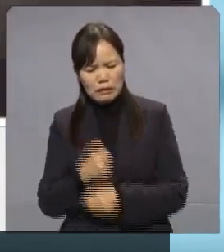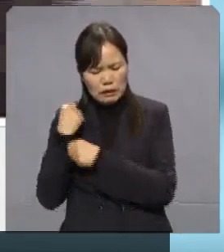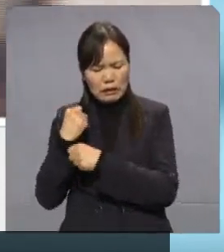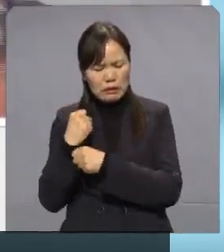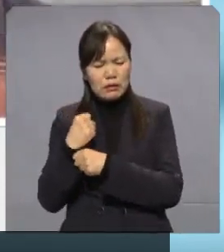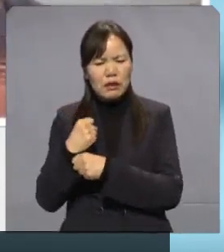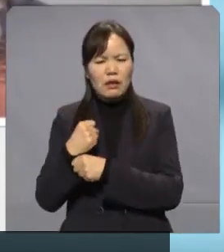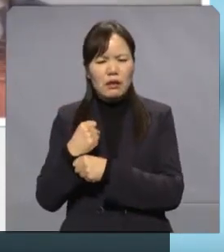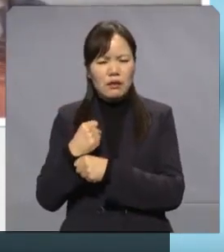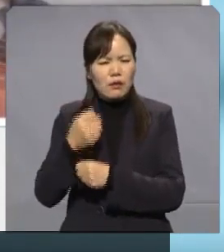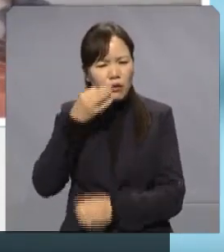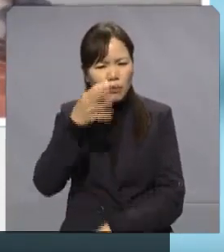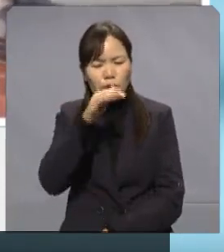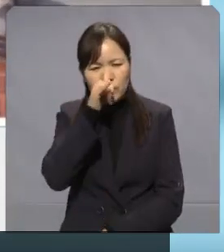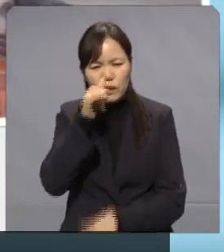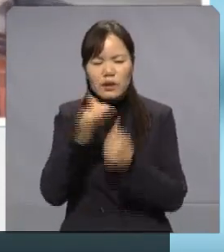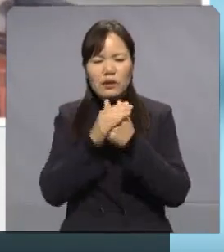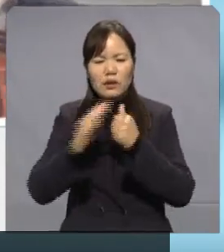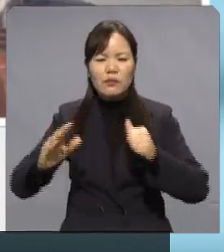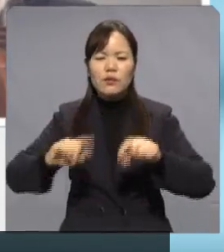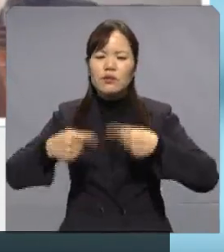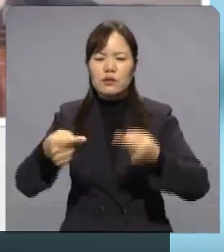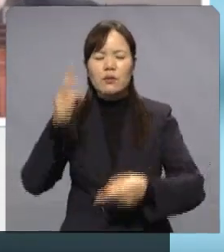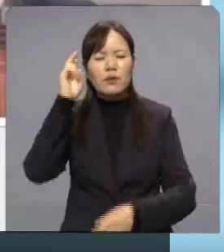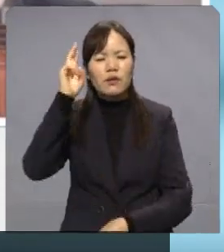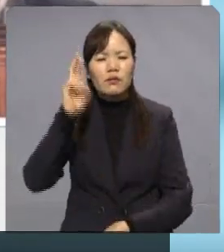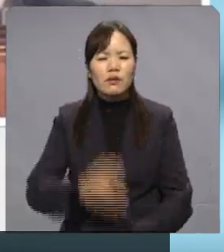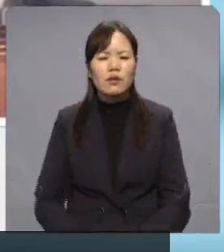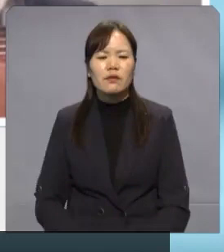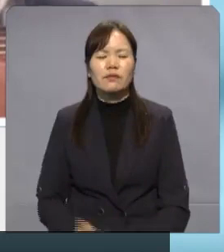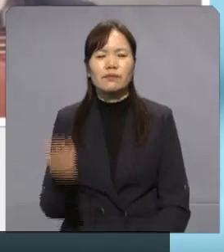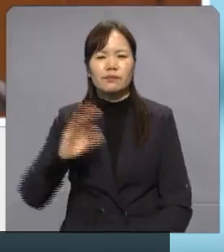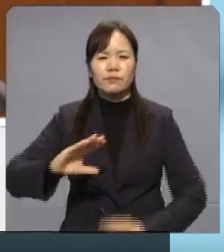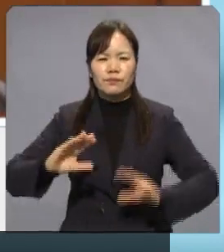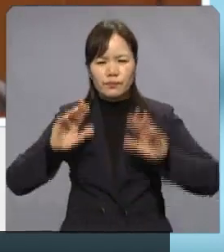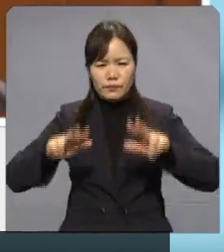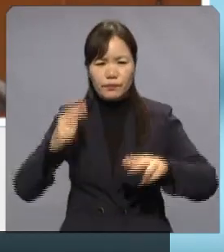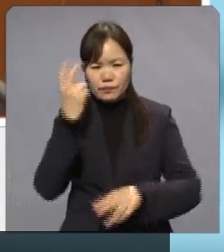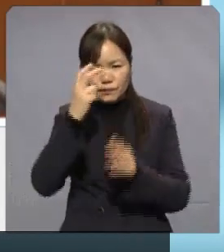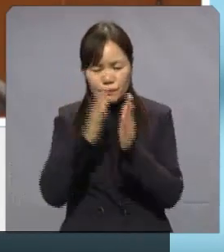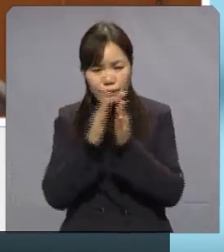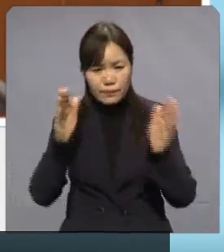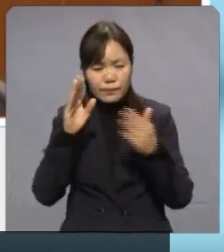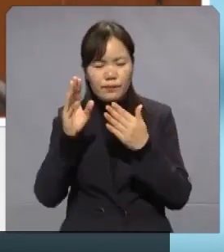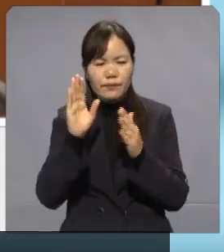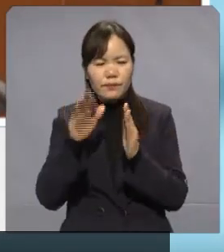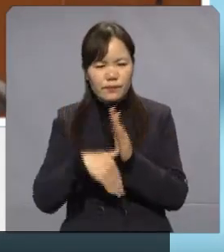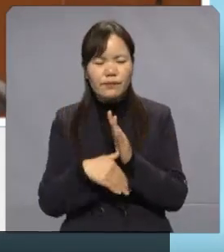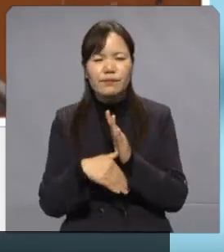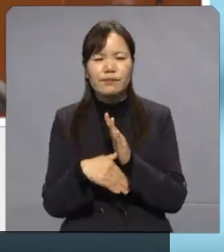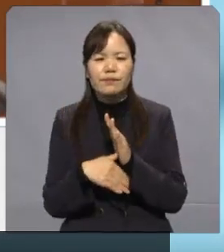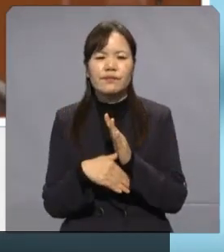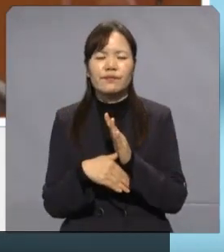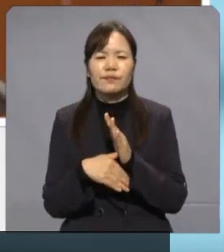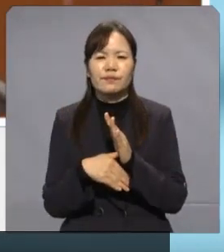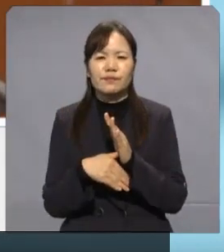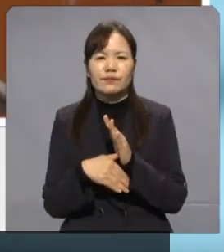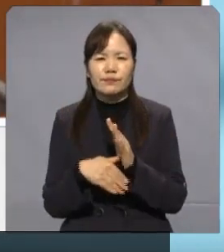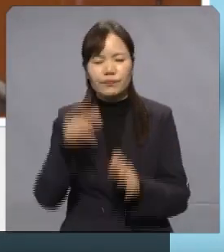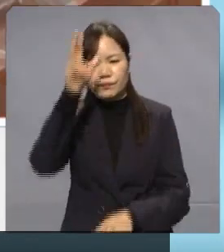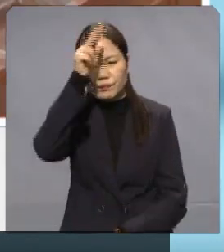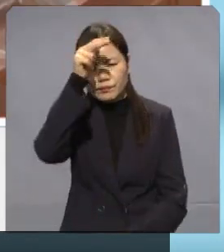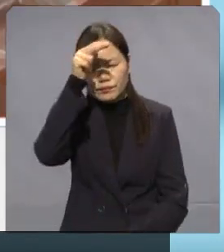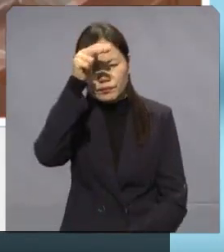이 국정조사 참여를 할 거라고 봅니다. 그런데 지금 국정조사를 했을 때 제가 지난번에도 말씀드렸다시피